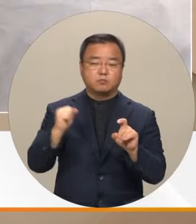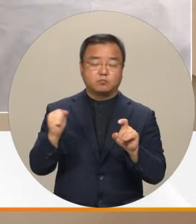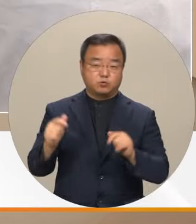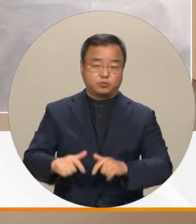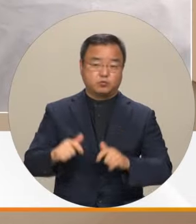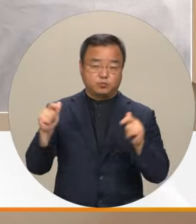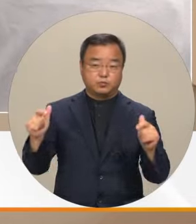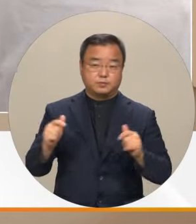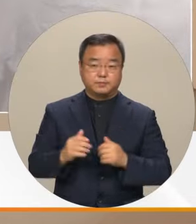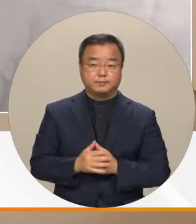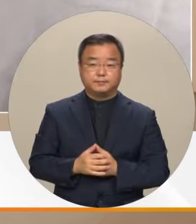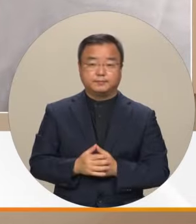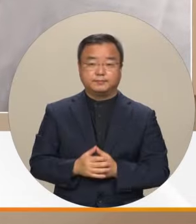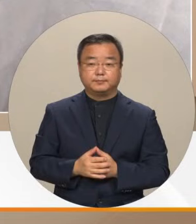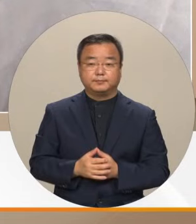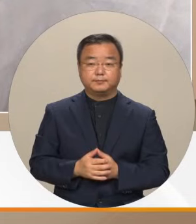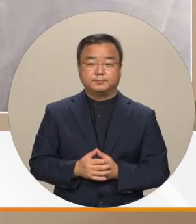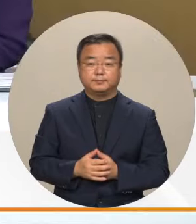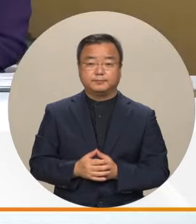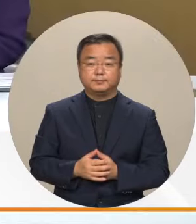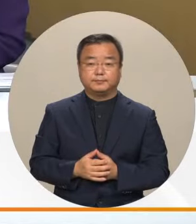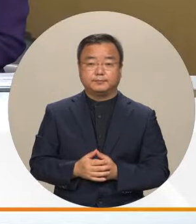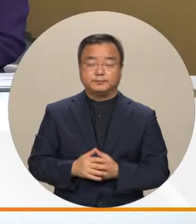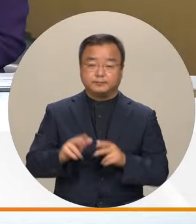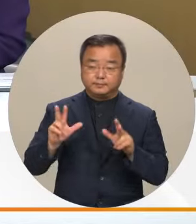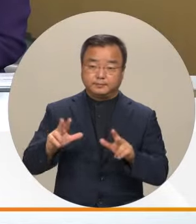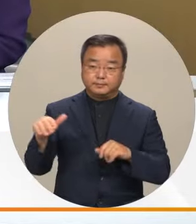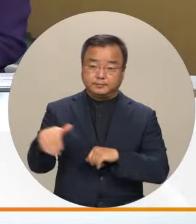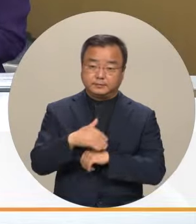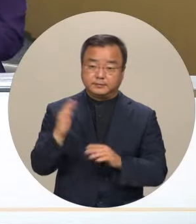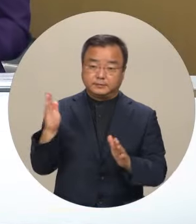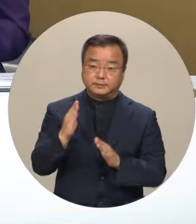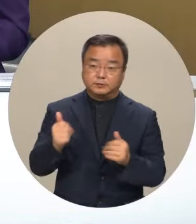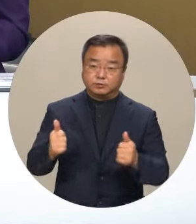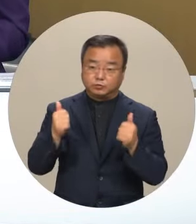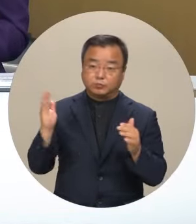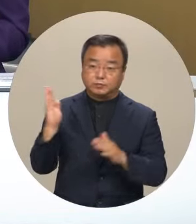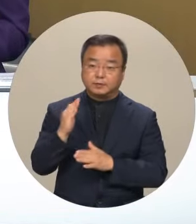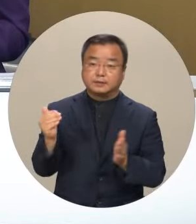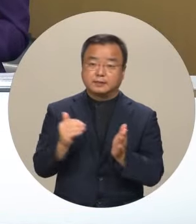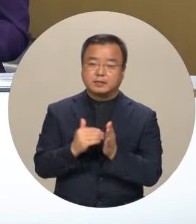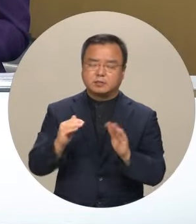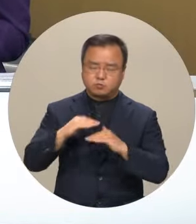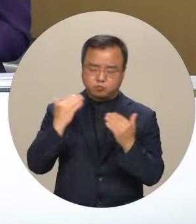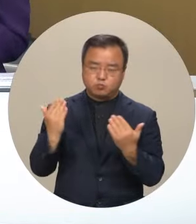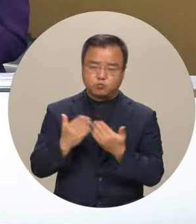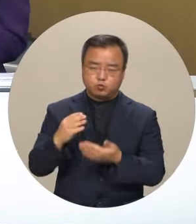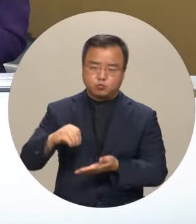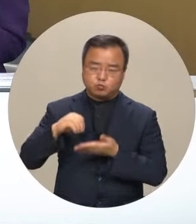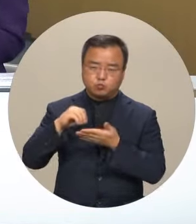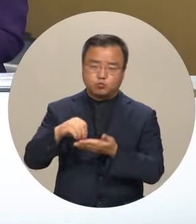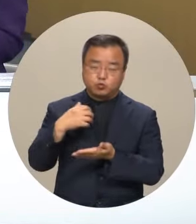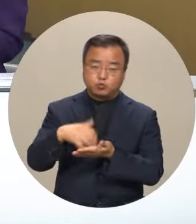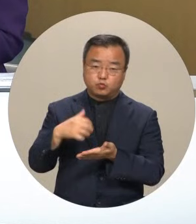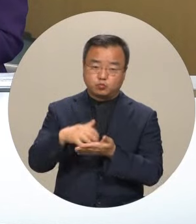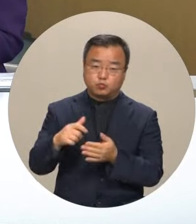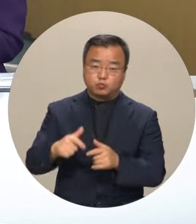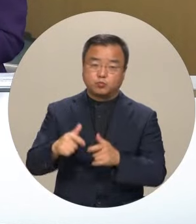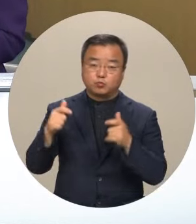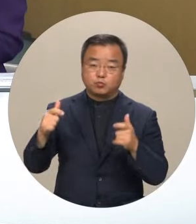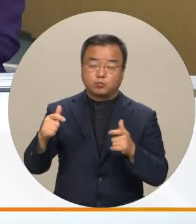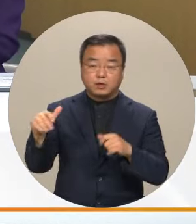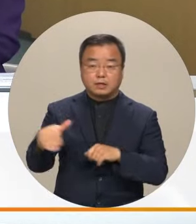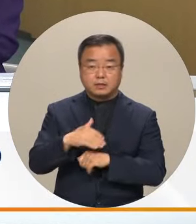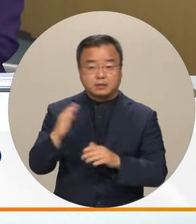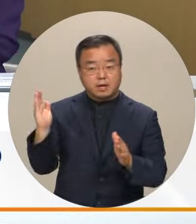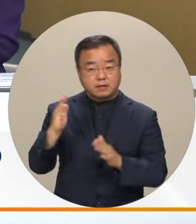특징이라고 할 수 있을 것 같습니다네 지금 재학생과 졸업생 모두이 전반적으로 응시생이 많이 늘어난 것 같은데 수험생